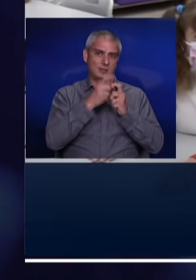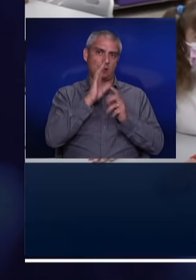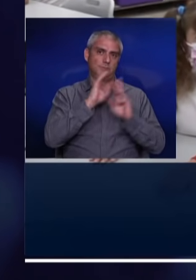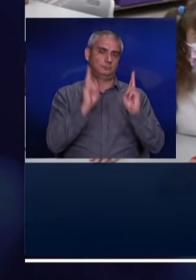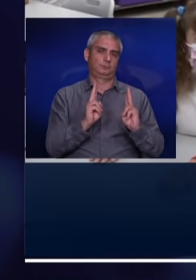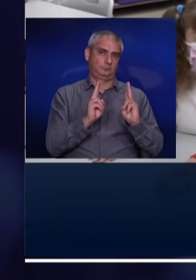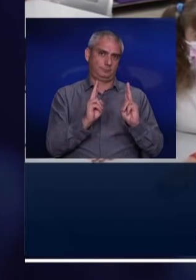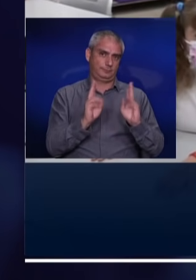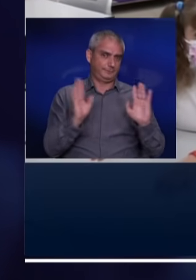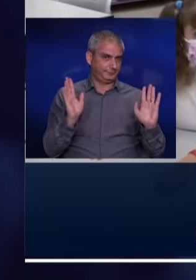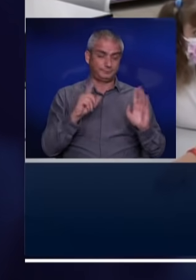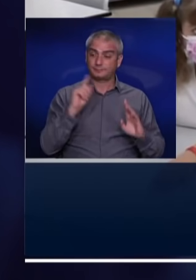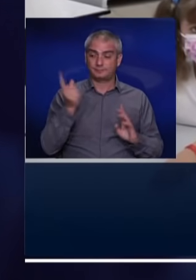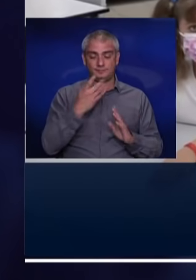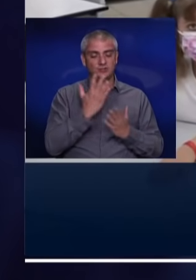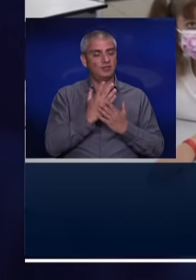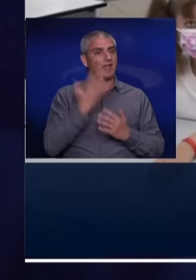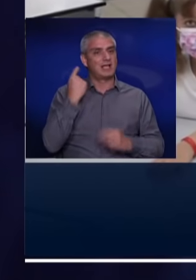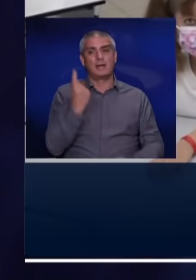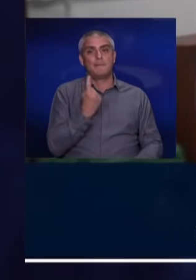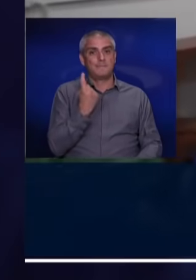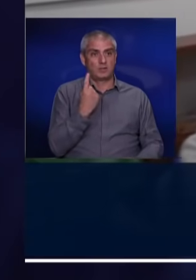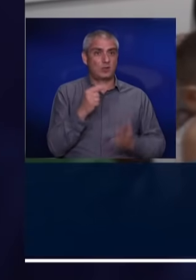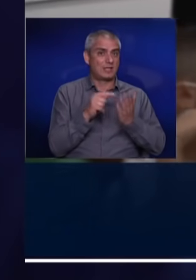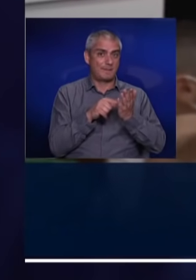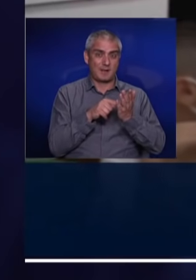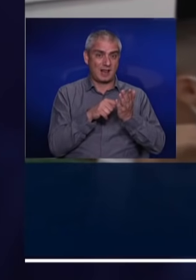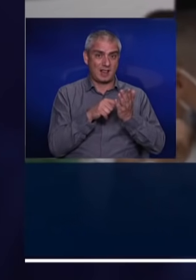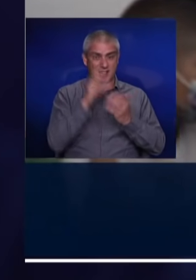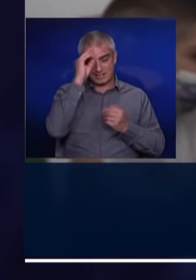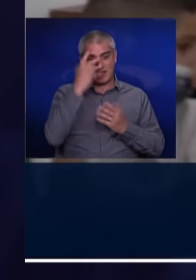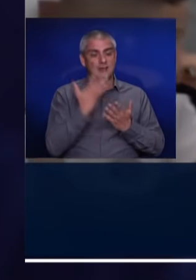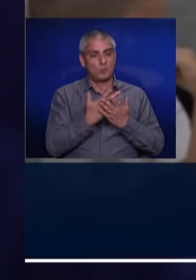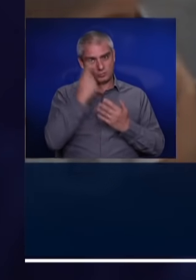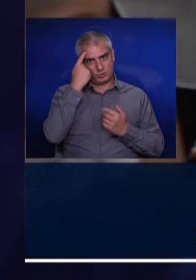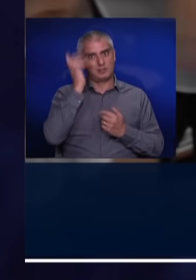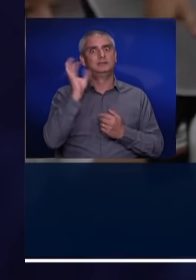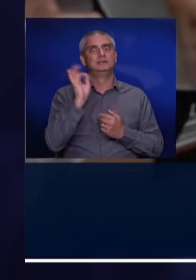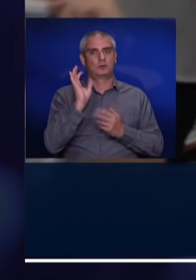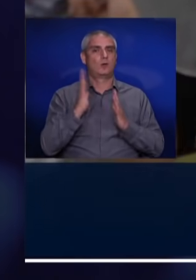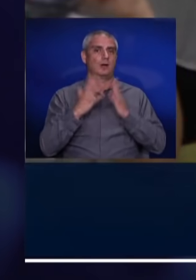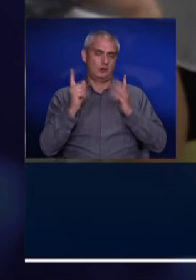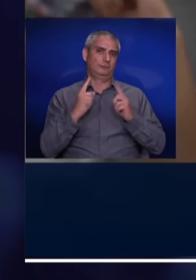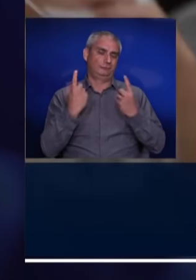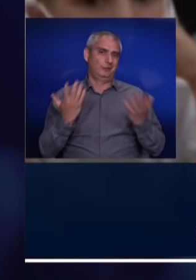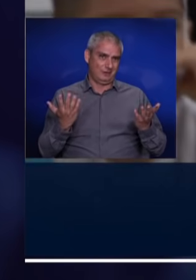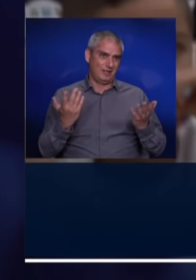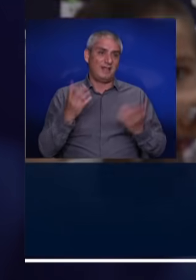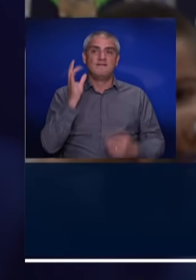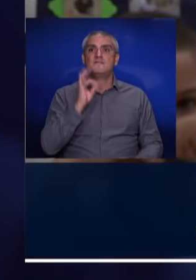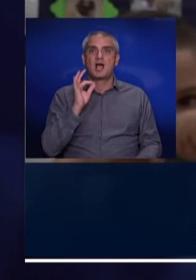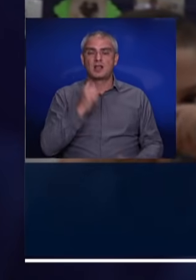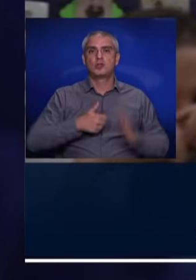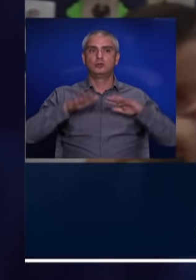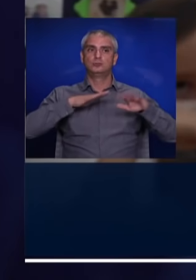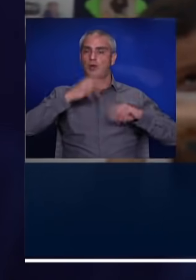מופסק, ולמעשה כל מי שחווה פה בידוד כתוצאה מילד מאומת יודע שיש סיכוי רב שזה יקרה, ובכל זאת ראש הממשלה